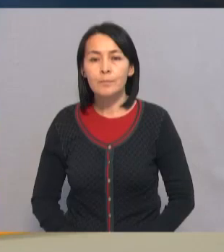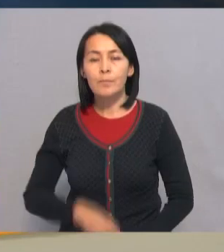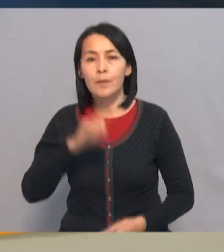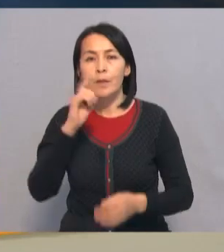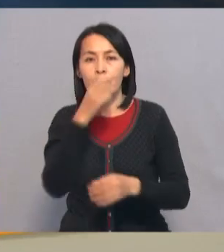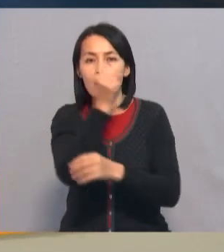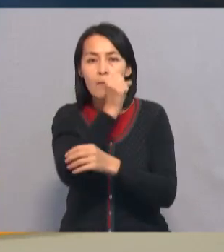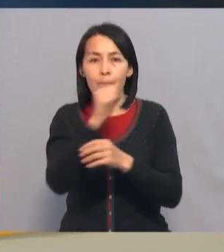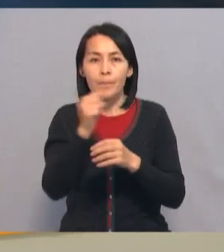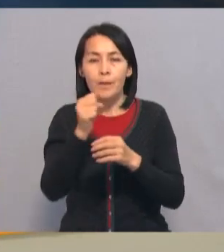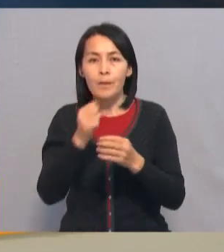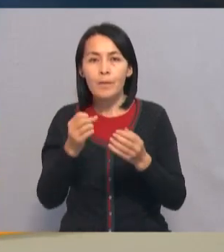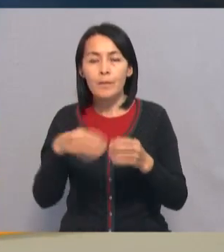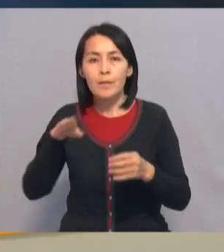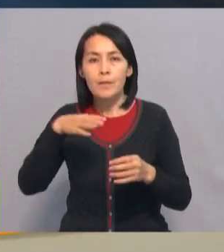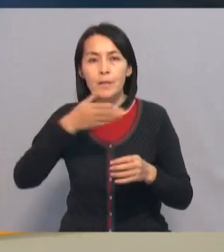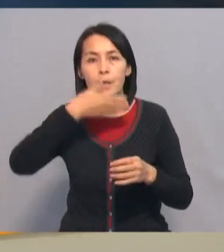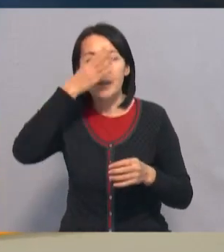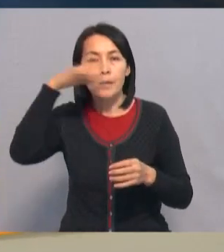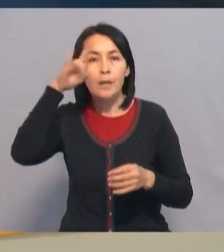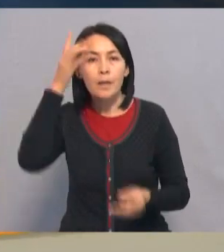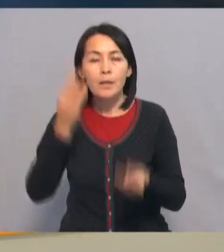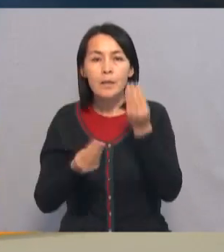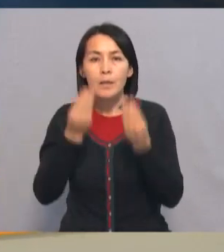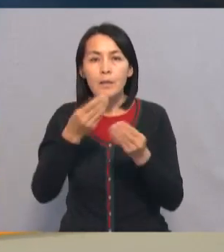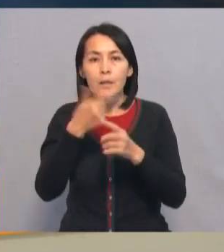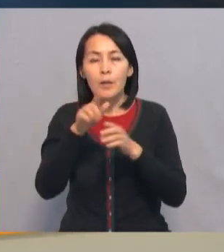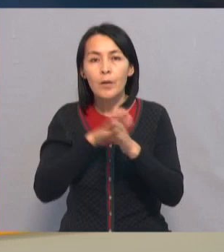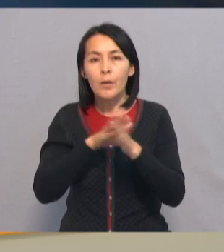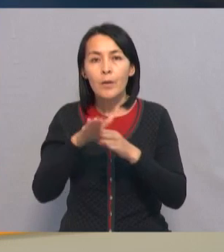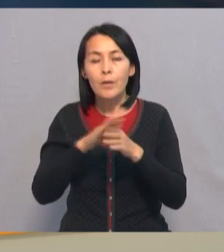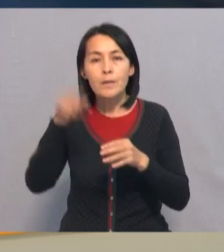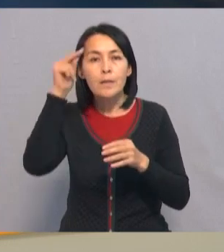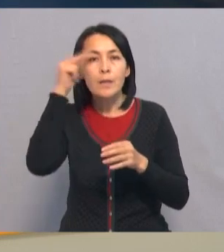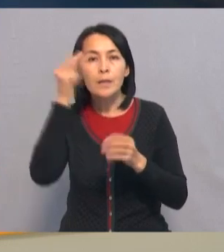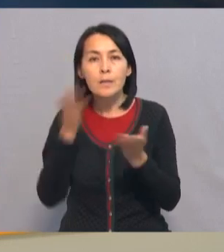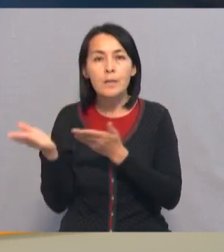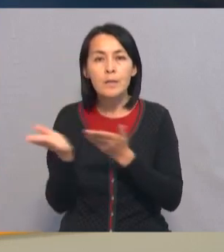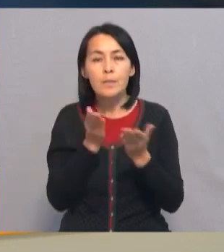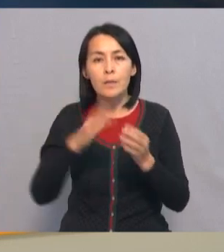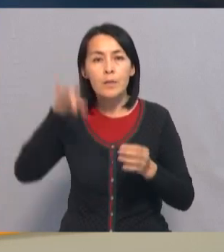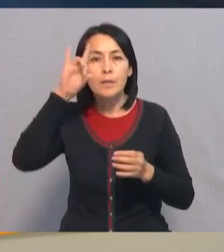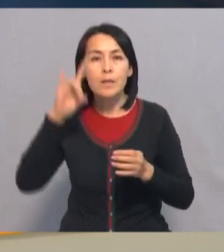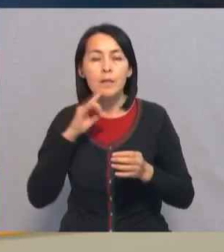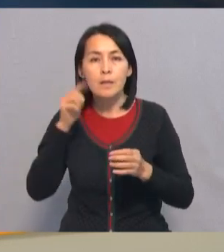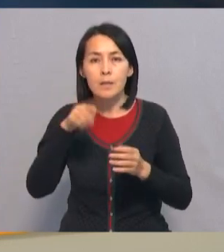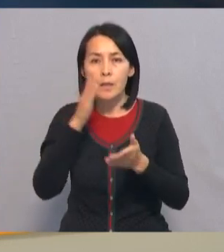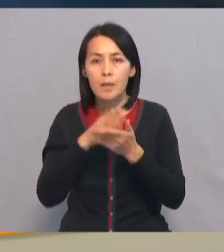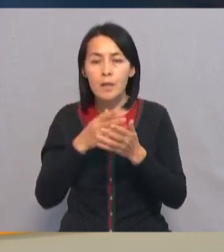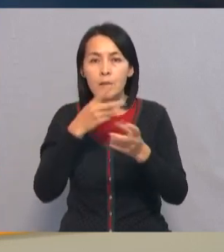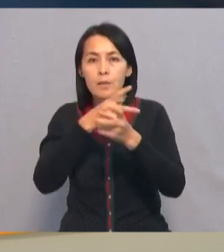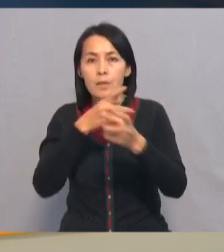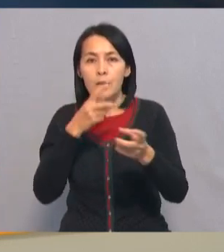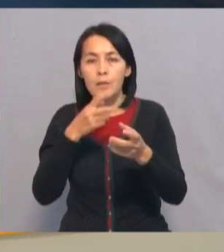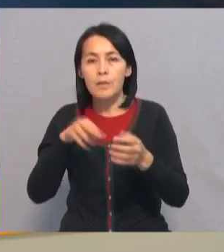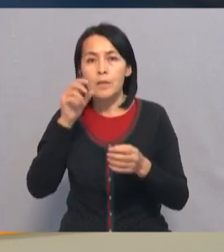Первые победители и призеры летних азиатских игр, которые проходят в китайском Ханчжоу, вернулись на родину. Среди них снайперы,